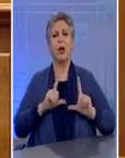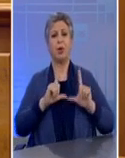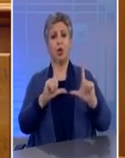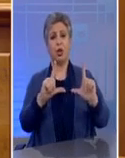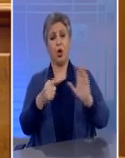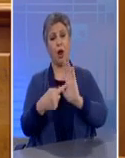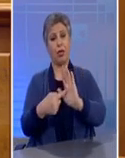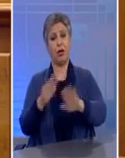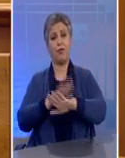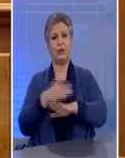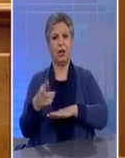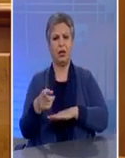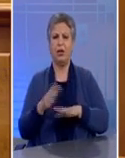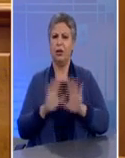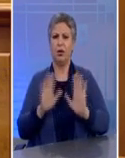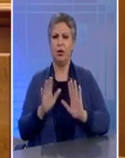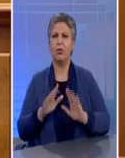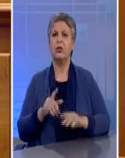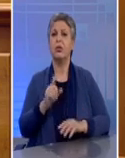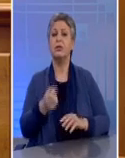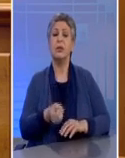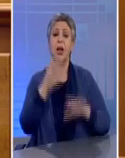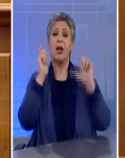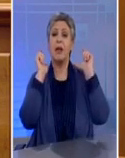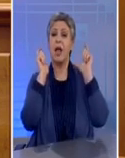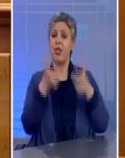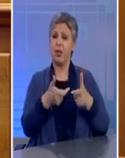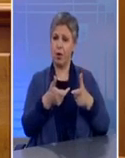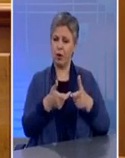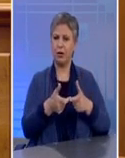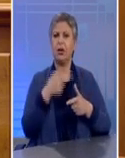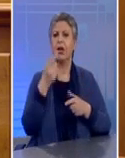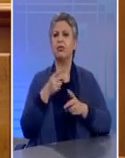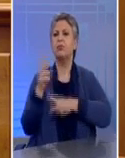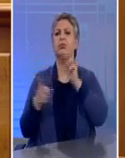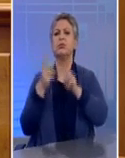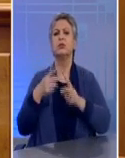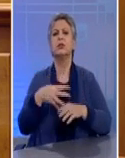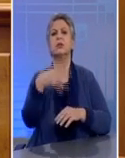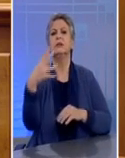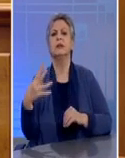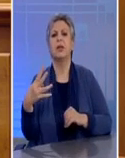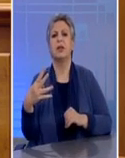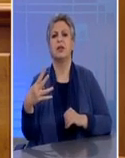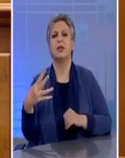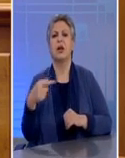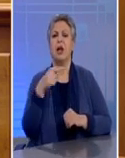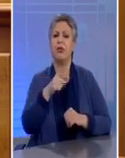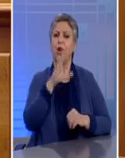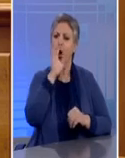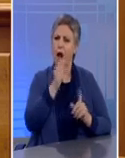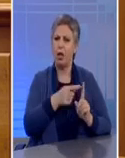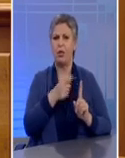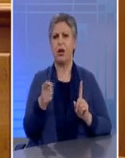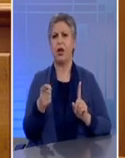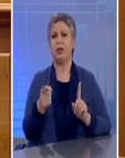Όταν καταλογίζετε οι νεοδημοκράτες στους Σιριζαίους κάποια πράγματα, λέτε αλήθεια. Όπως και όταν